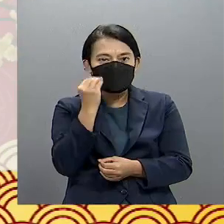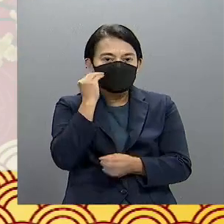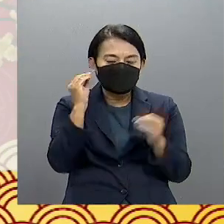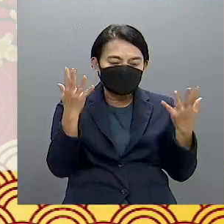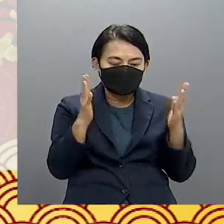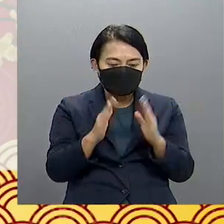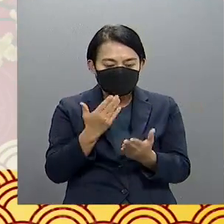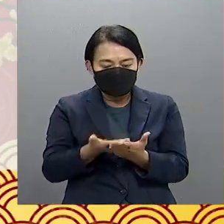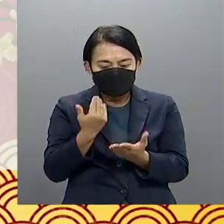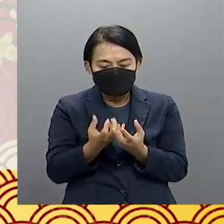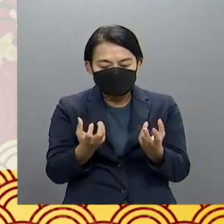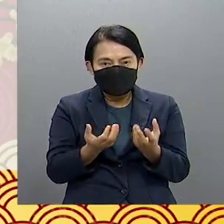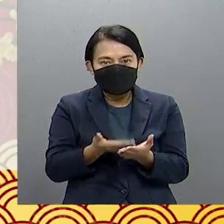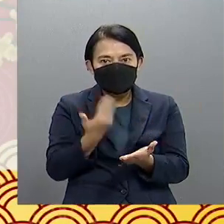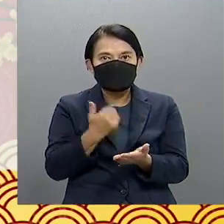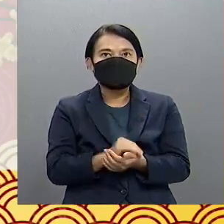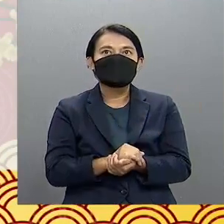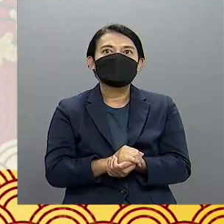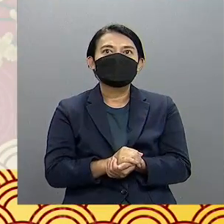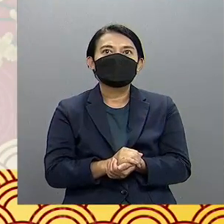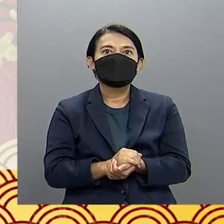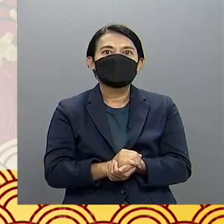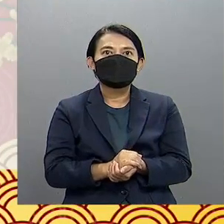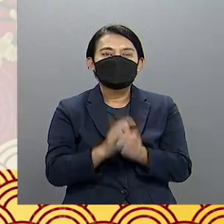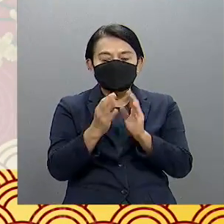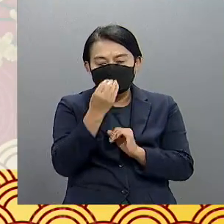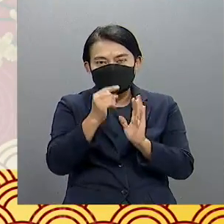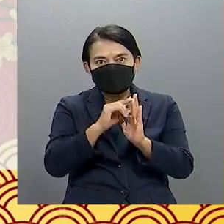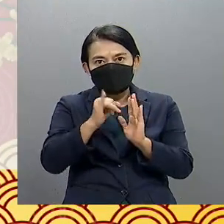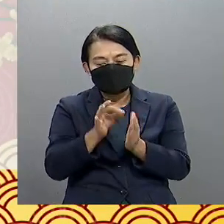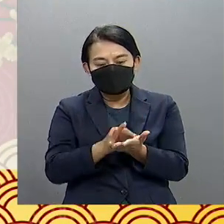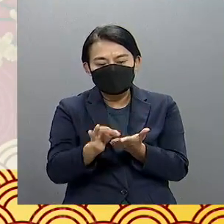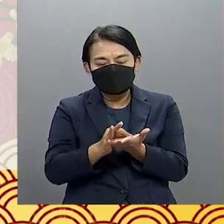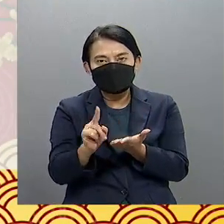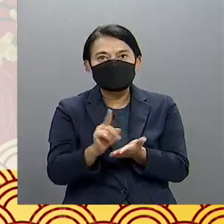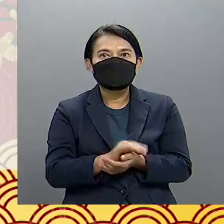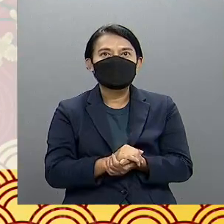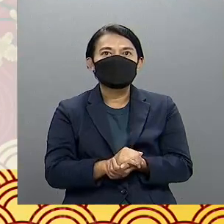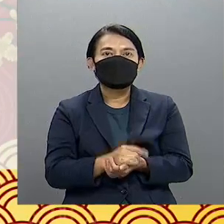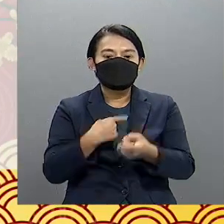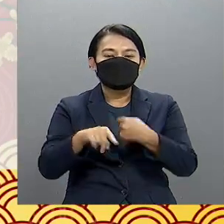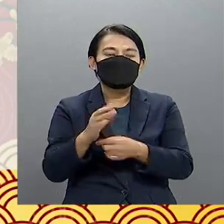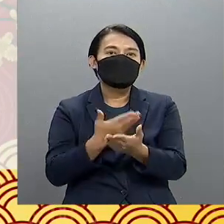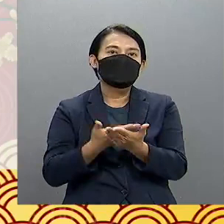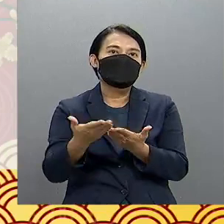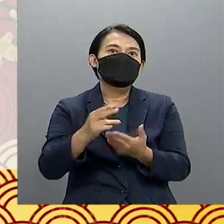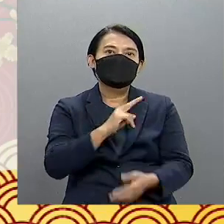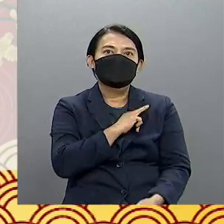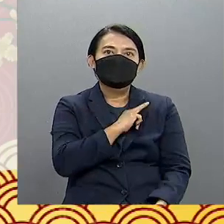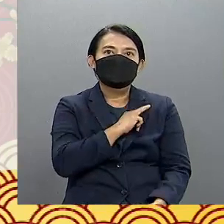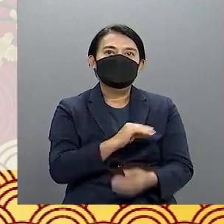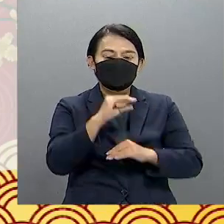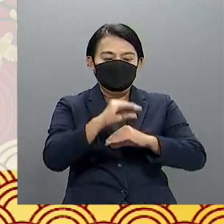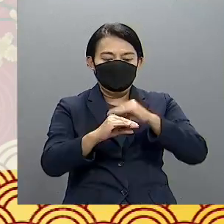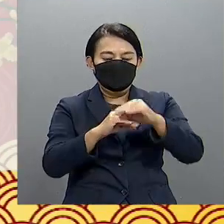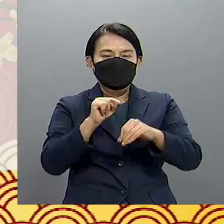ยสำหรับคนที่จะกินเจเลือกซื้อที่ไหนกันบ้างส่วนใหญ่ไปซื้อด้วยตัวเองนะคะเพราะว่ามีโครงการคนละครึ่ง